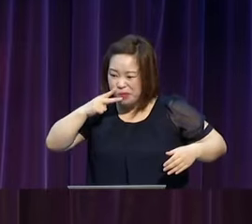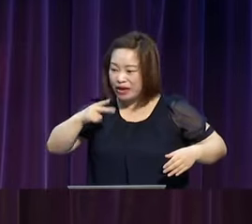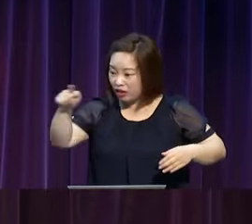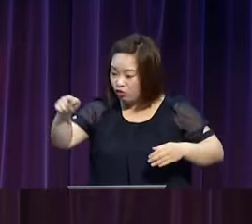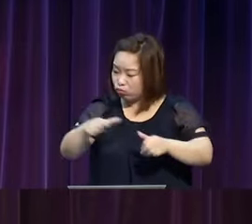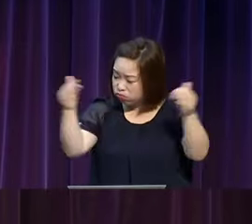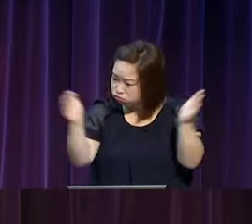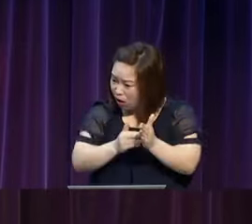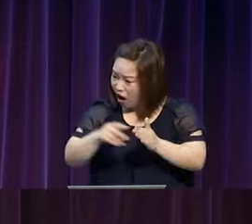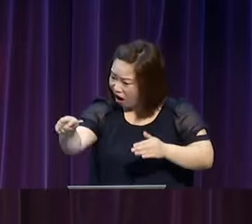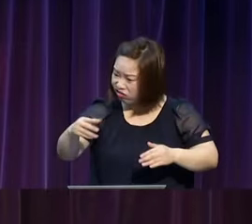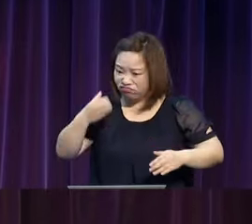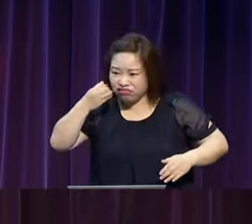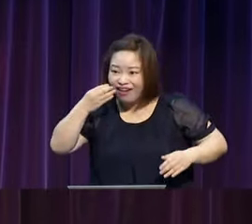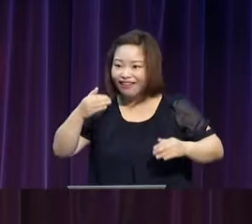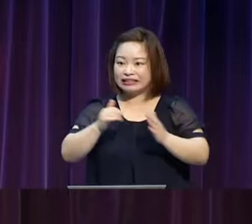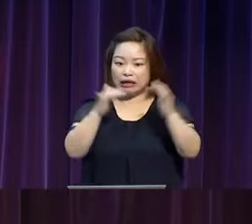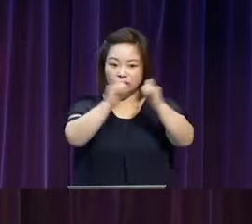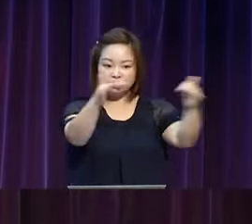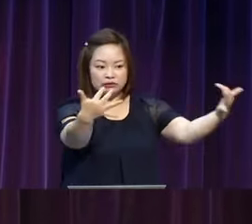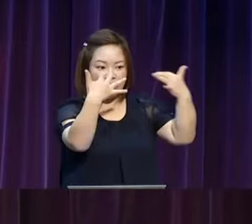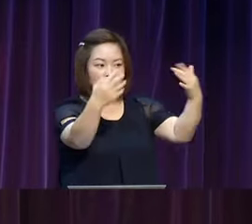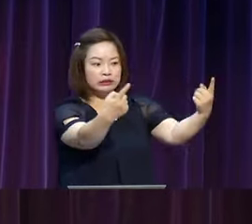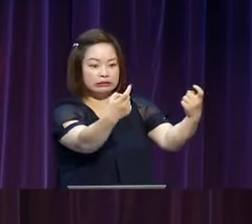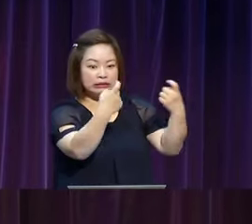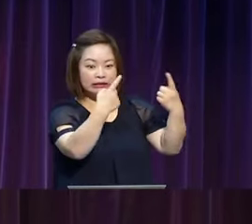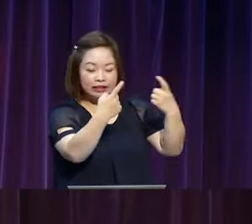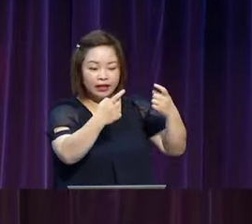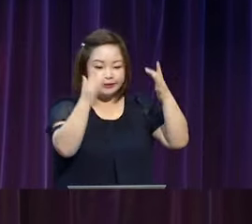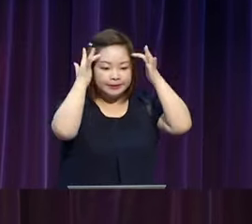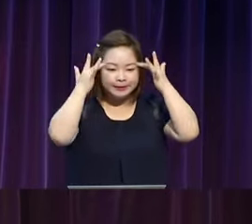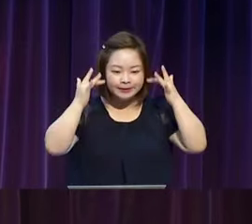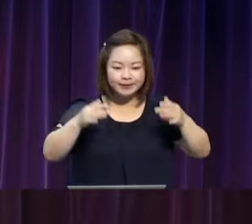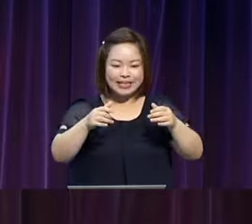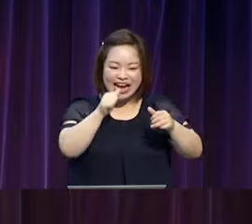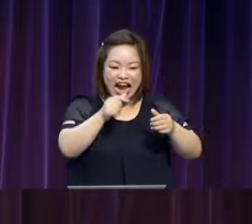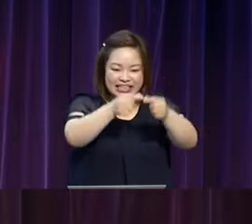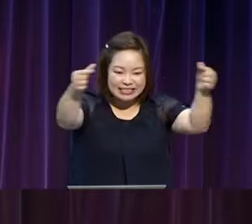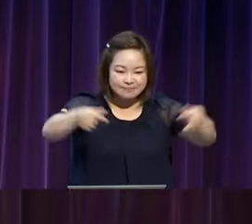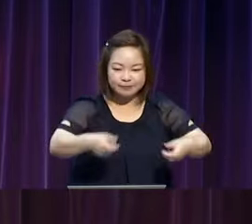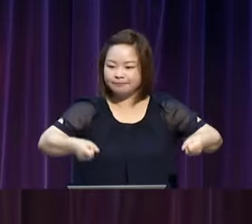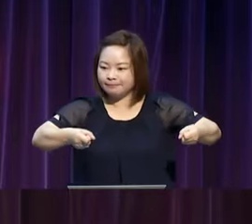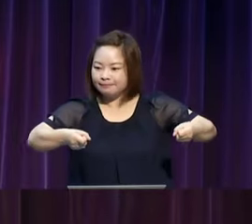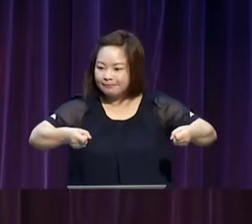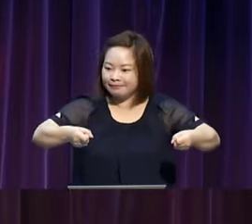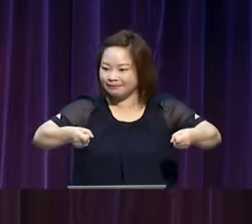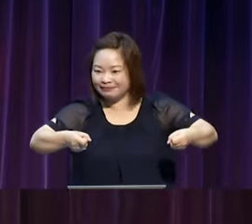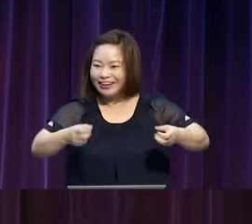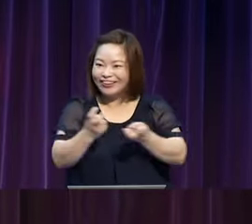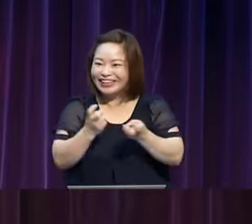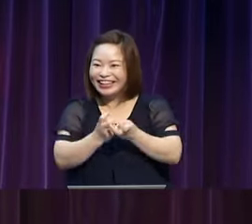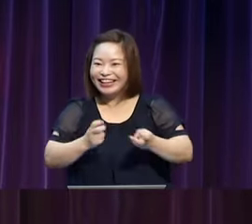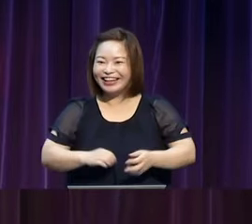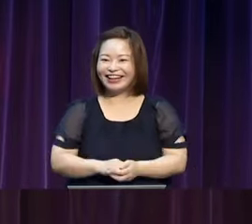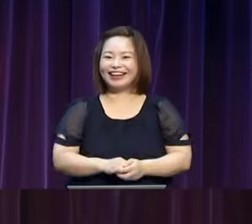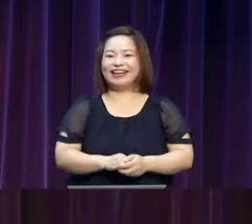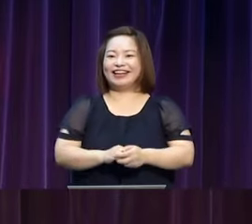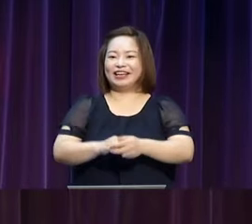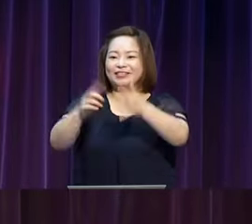사람들이 말할 거 아니에요. 그게 너무 창피해가지고요. 처음에는 식판 들고 걸어가면서 기다렸어요. 줄 서잖아요, 밥